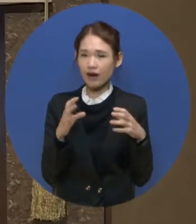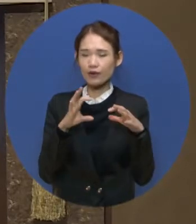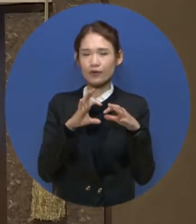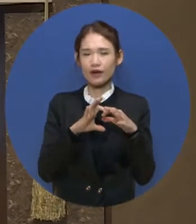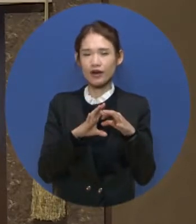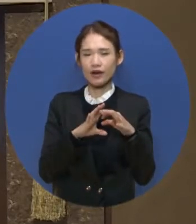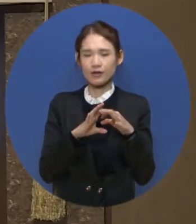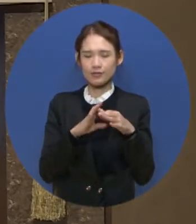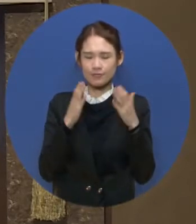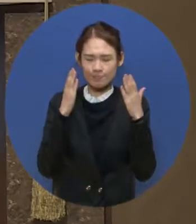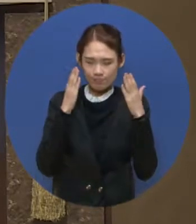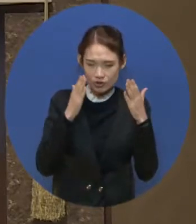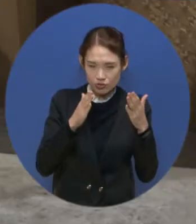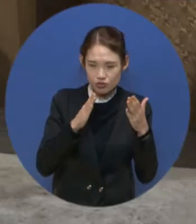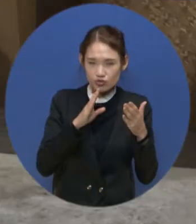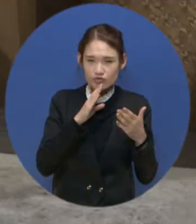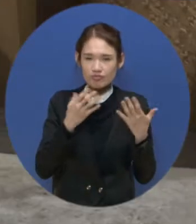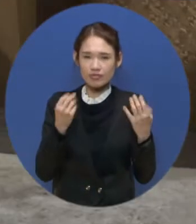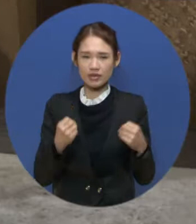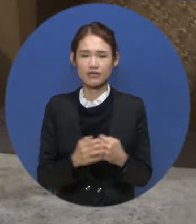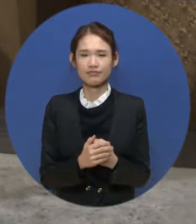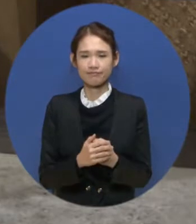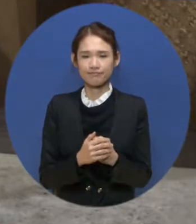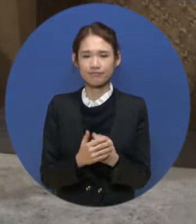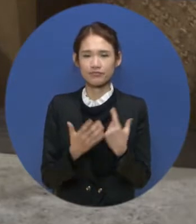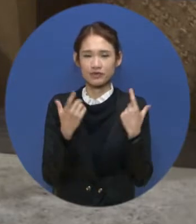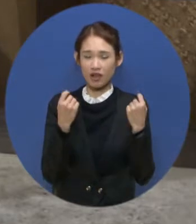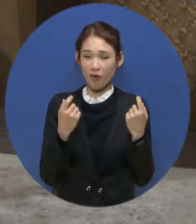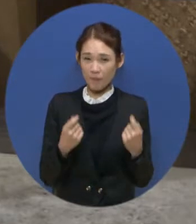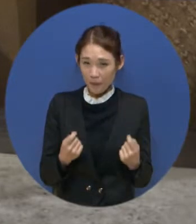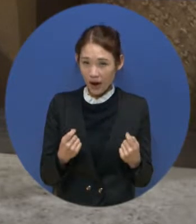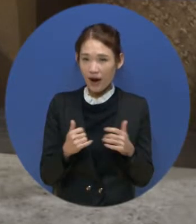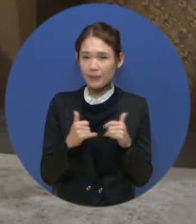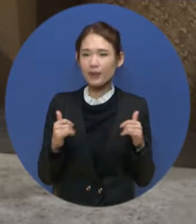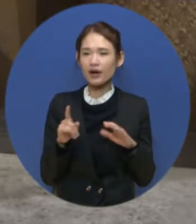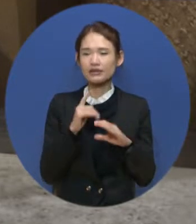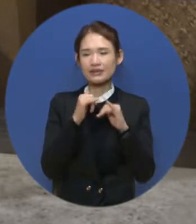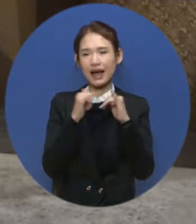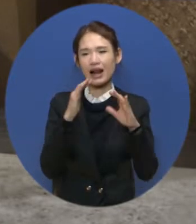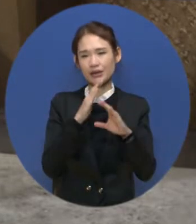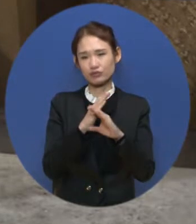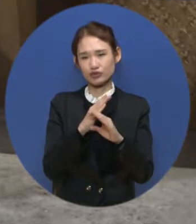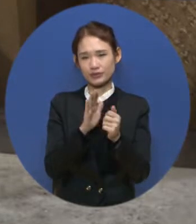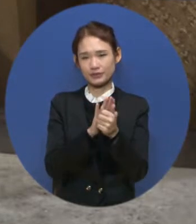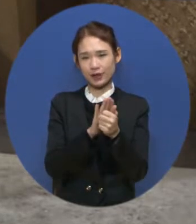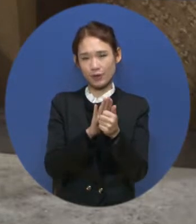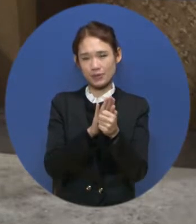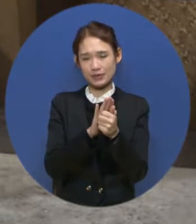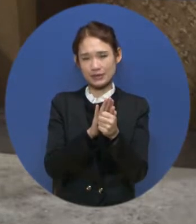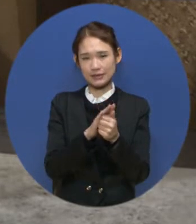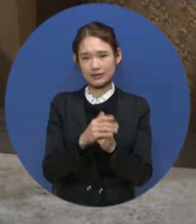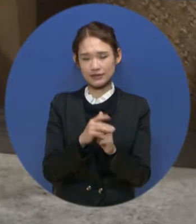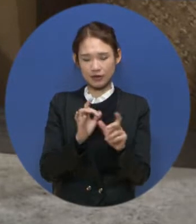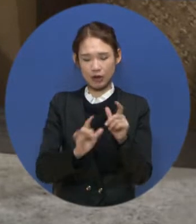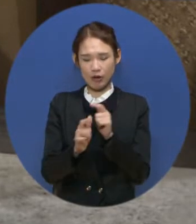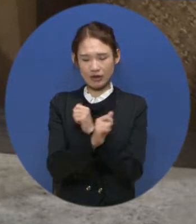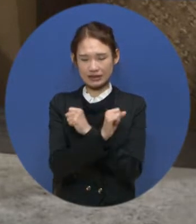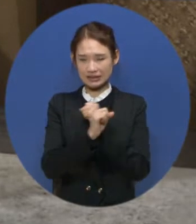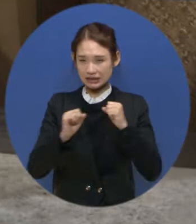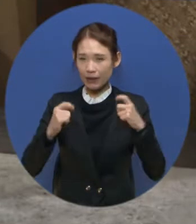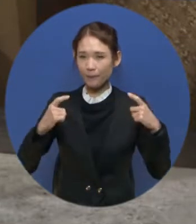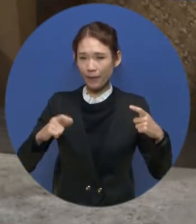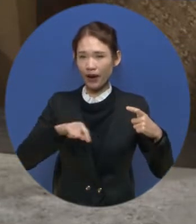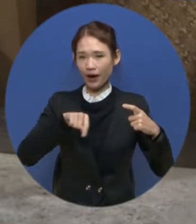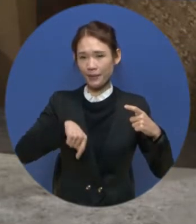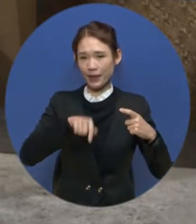굉장히 좀 이슈로 오르고 있거든요. 그래서 그렇죠. 그러한 것들이 이제 사람 중심 서비스의 큰 카테고리에 들어가고